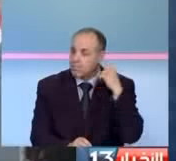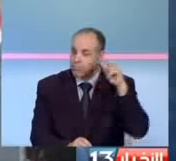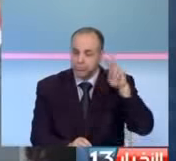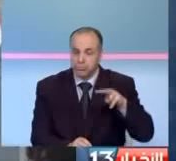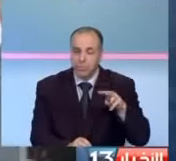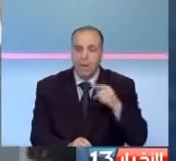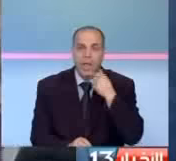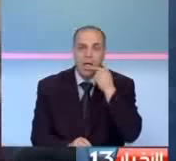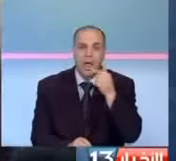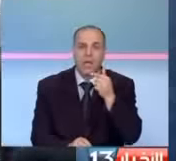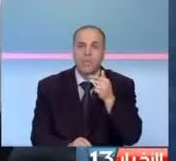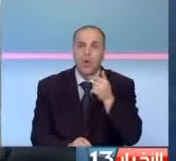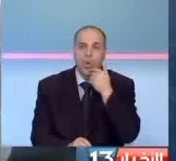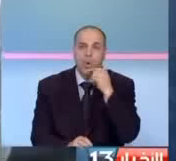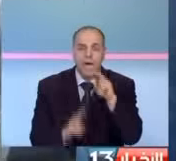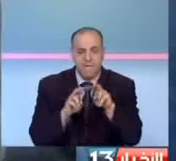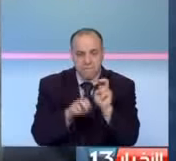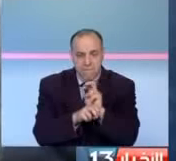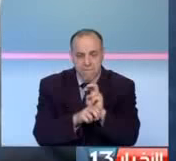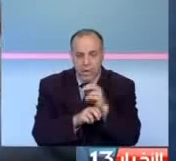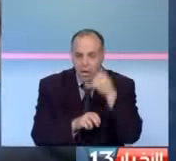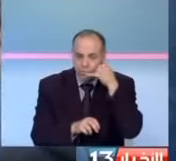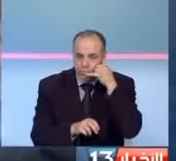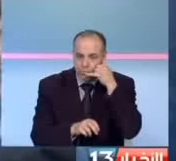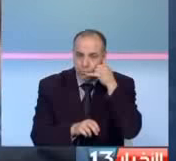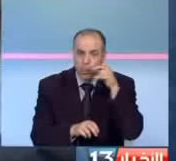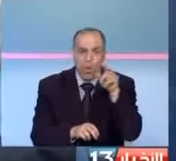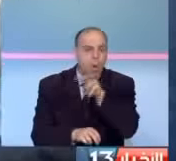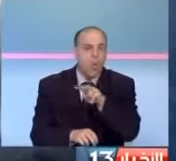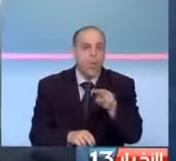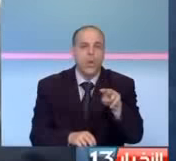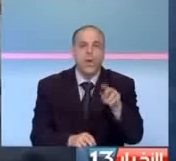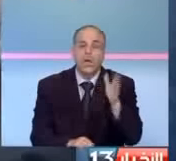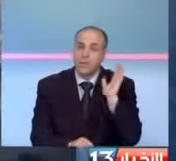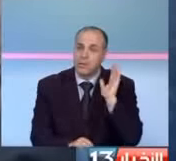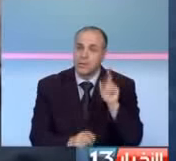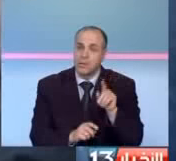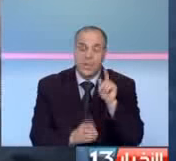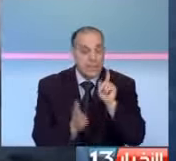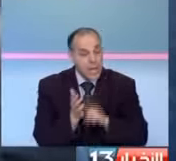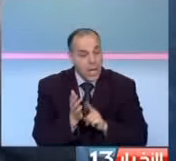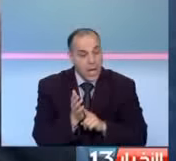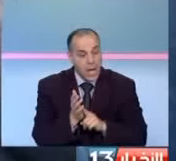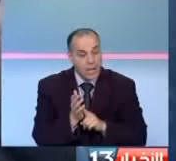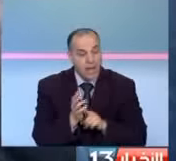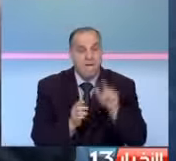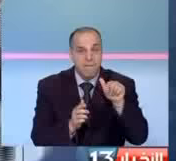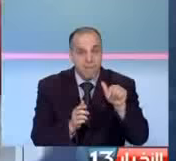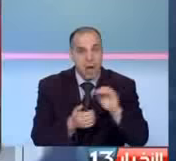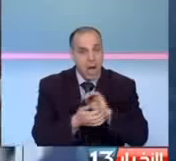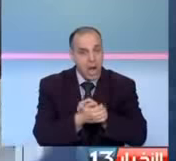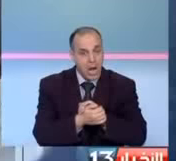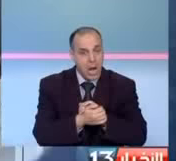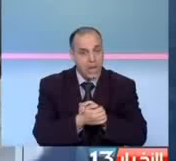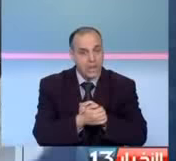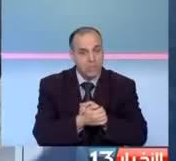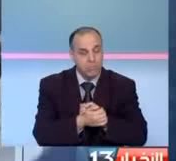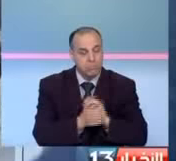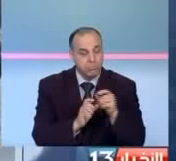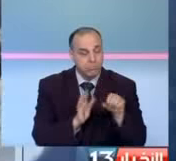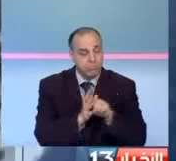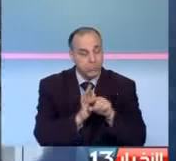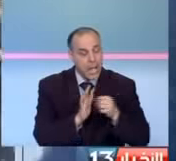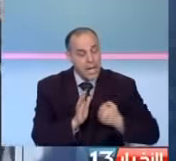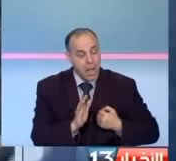اليقين بعد الانتهاء من فحص هاتف المهاجم وجهازه اللوحي للتأكد من وجود علاقة له